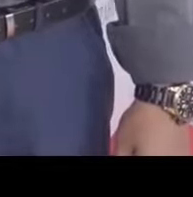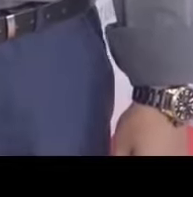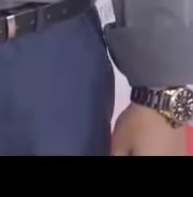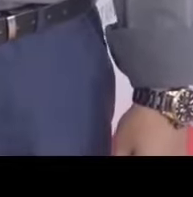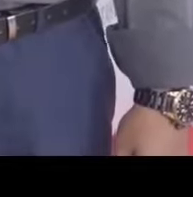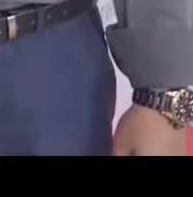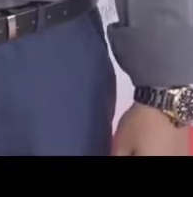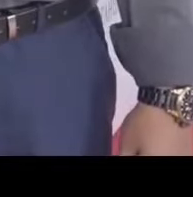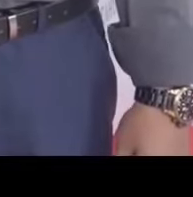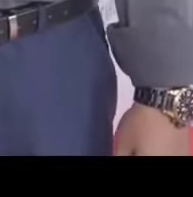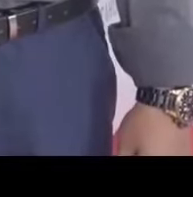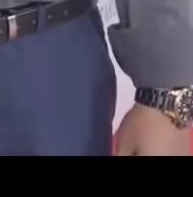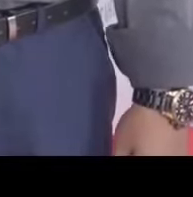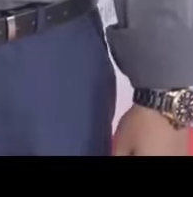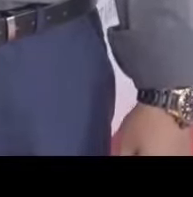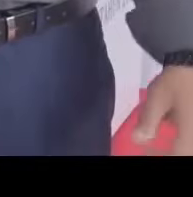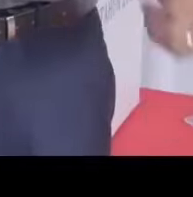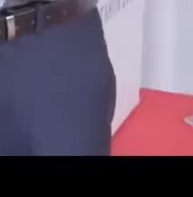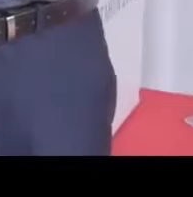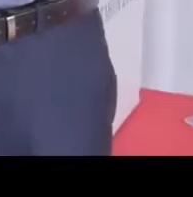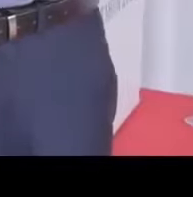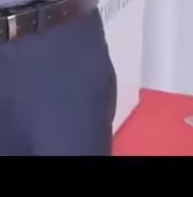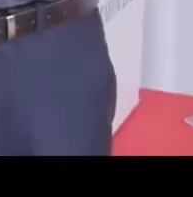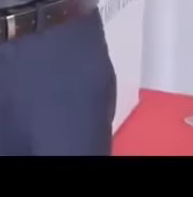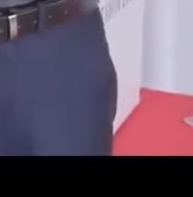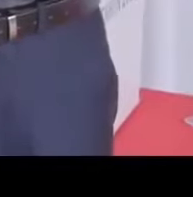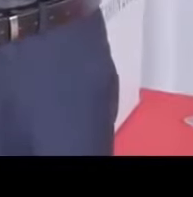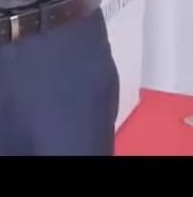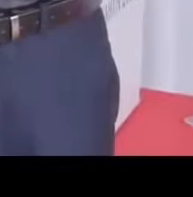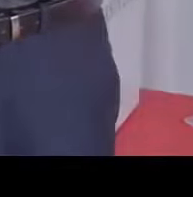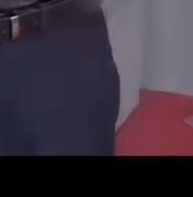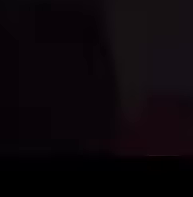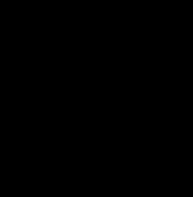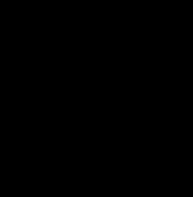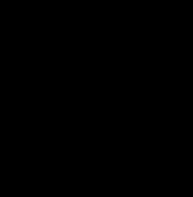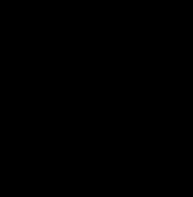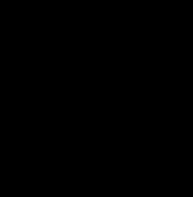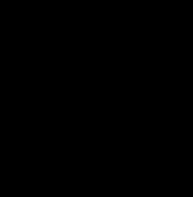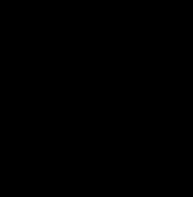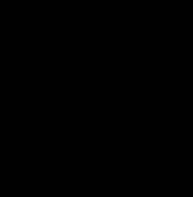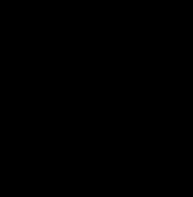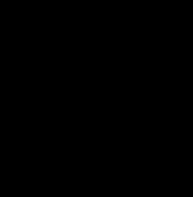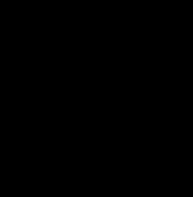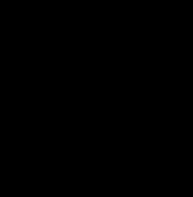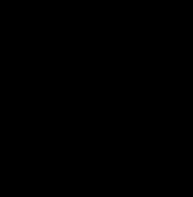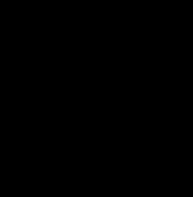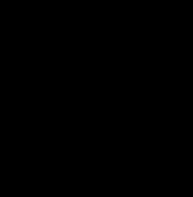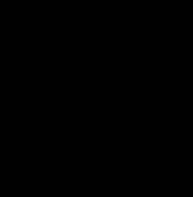semua bersuara untuk masa depan Jawa Barat yang lebih baik.